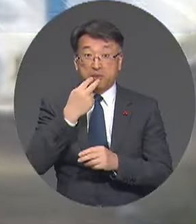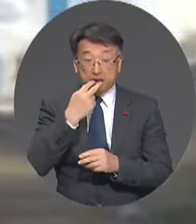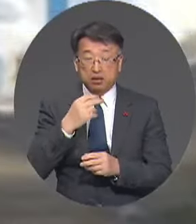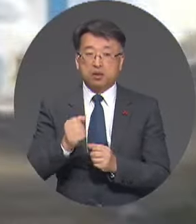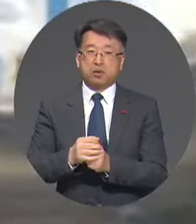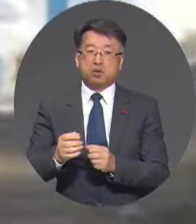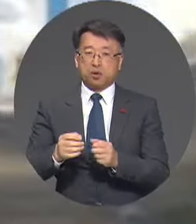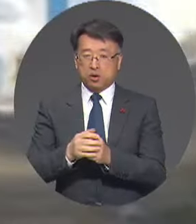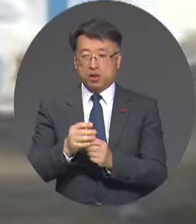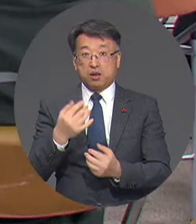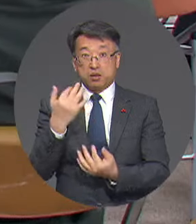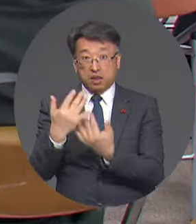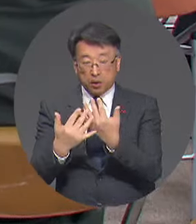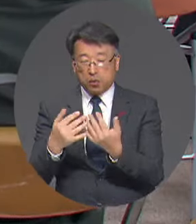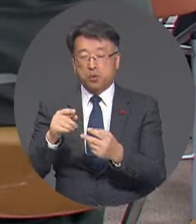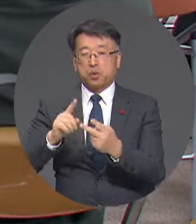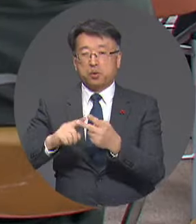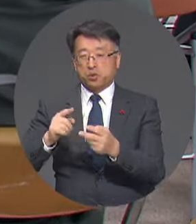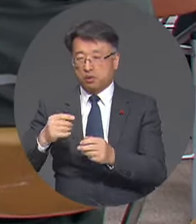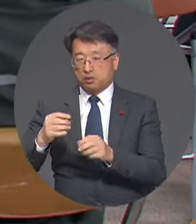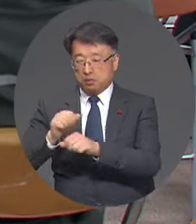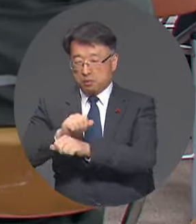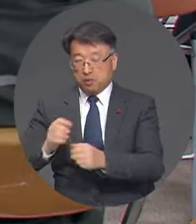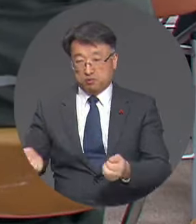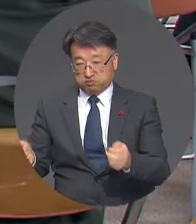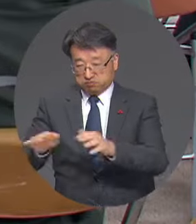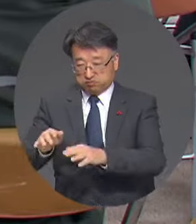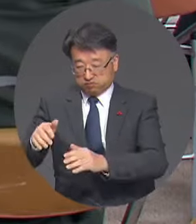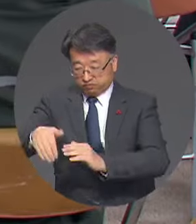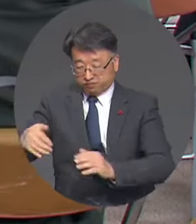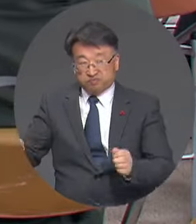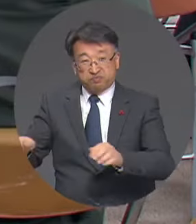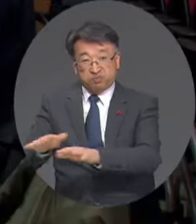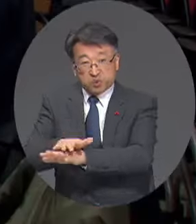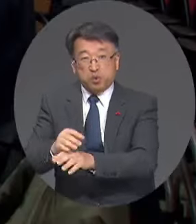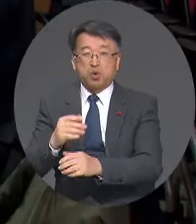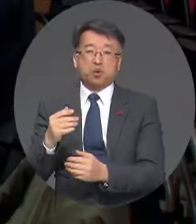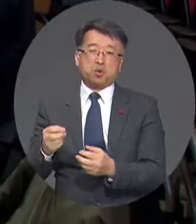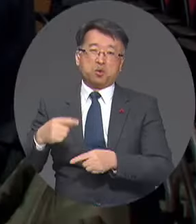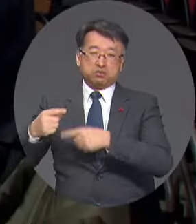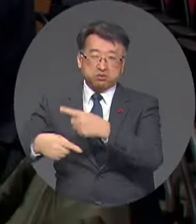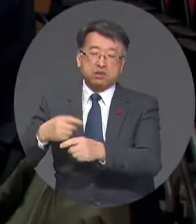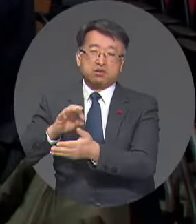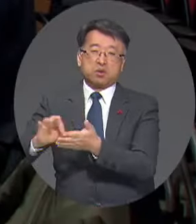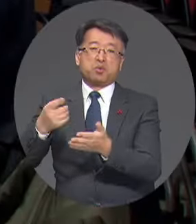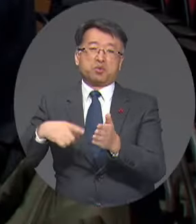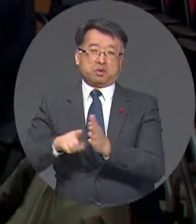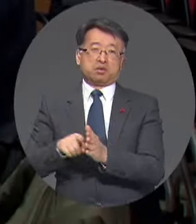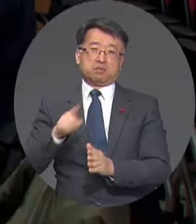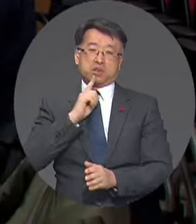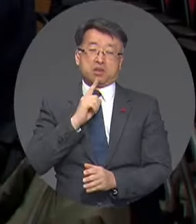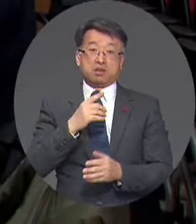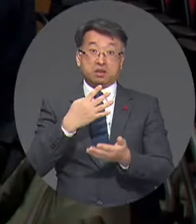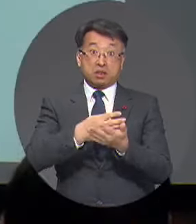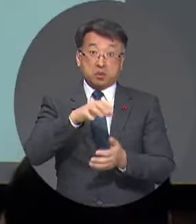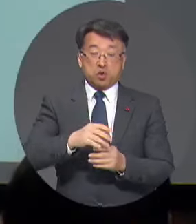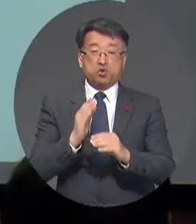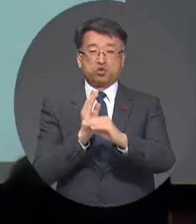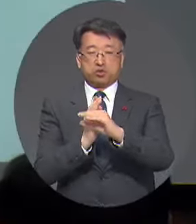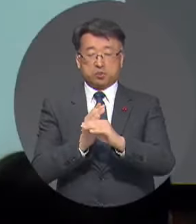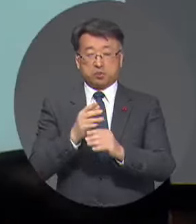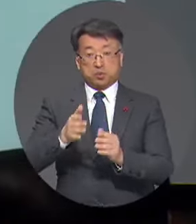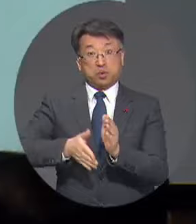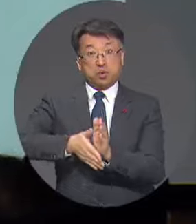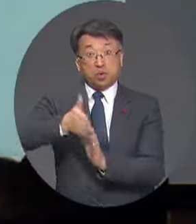짓겠다는 내용이 핵심입니다. 두 차례 주민 설명회 결과를 바탕으로 사천을 폐배터리 산업의 중심지로